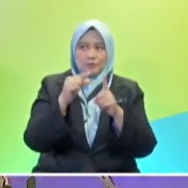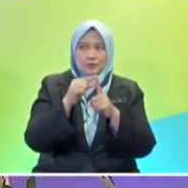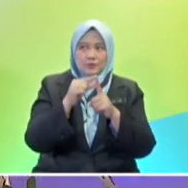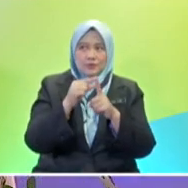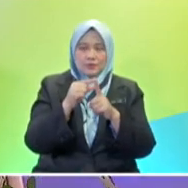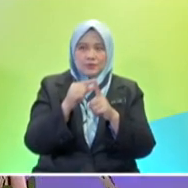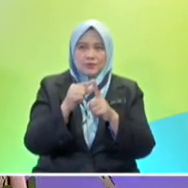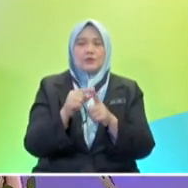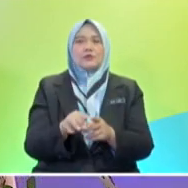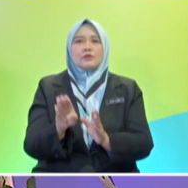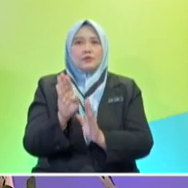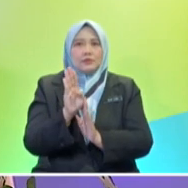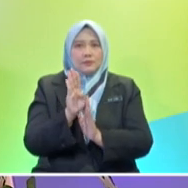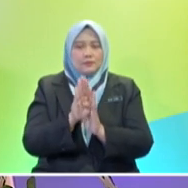bersepah.